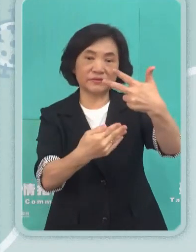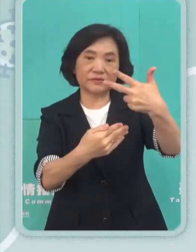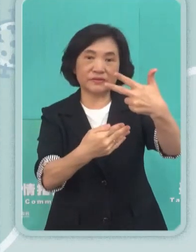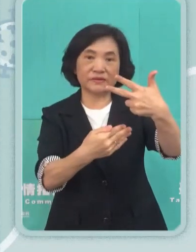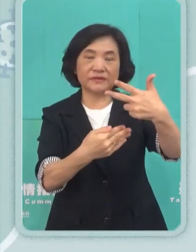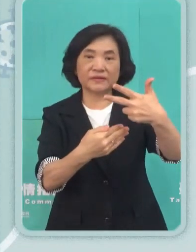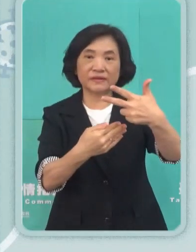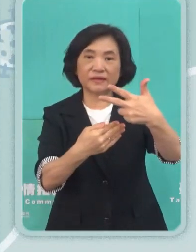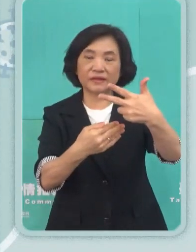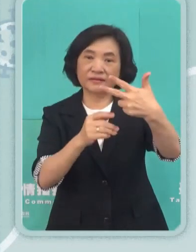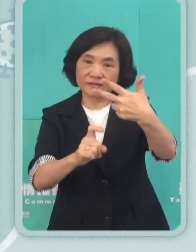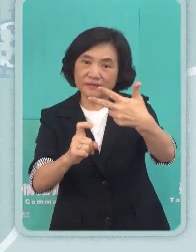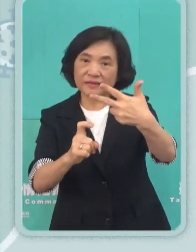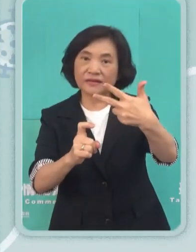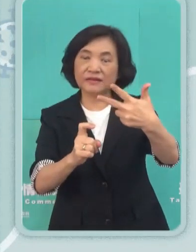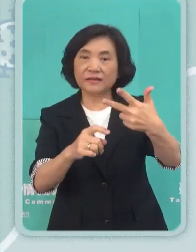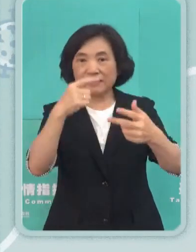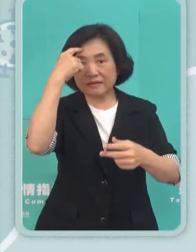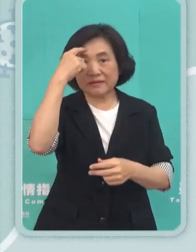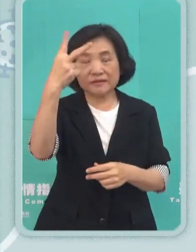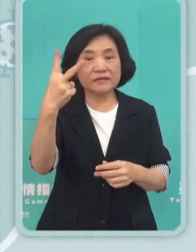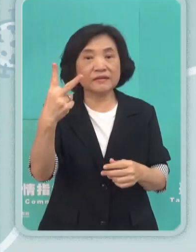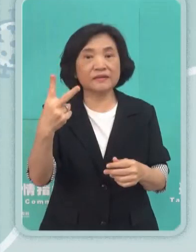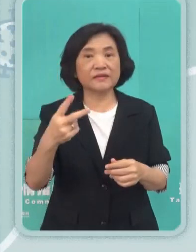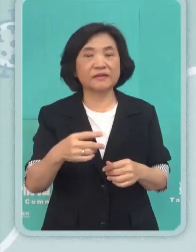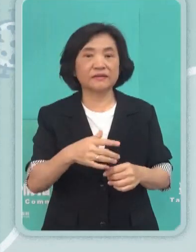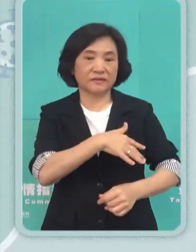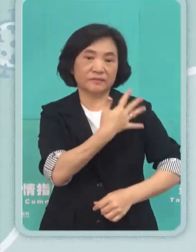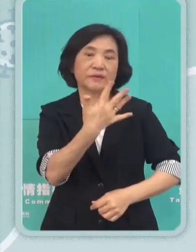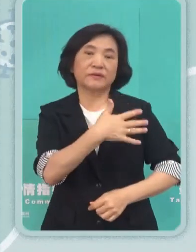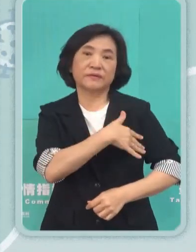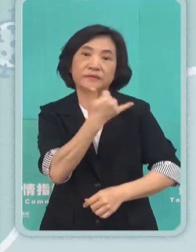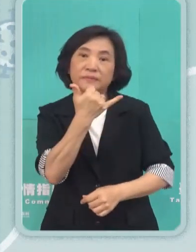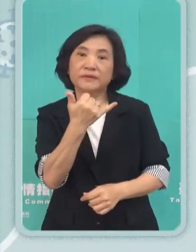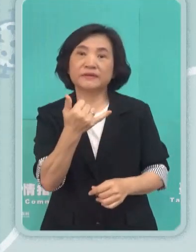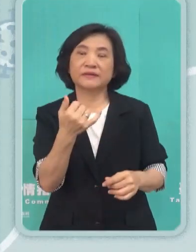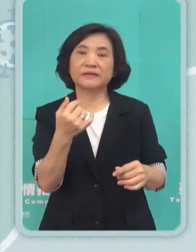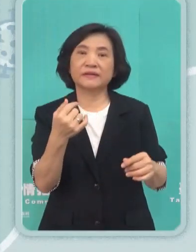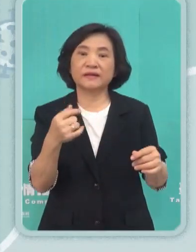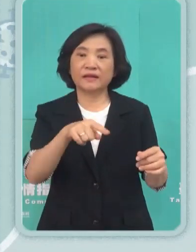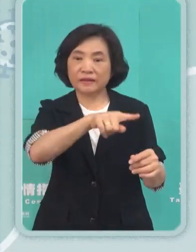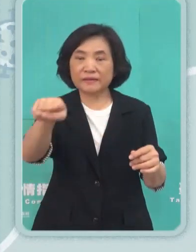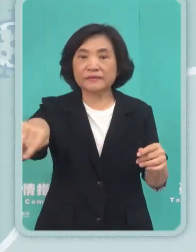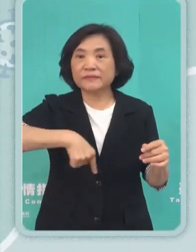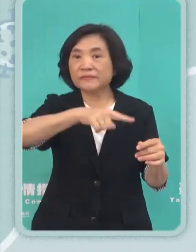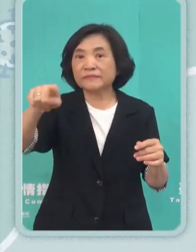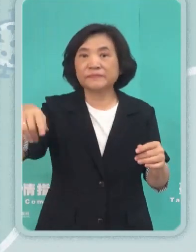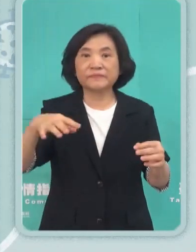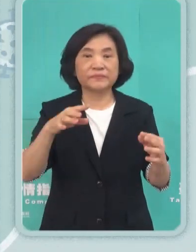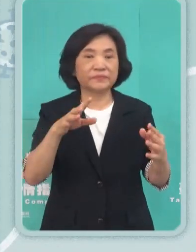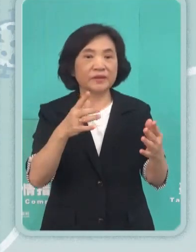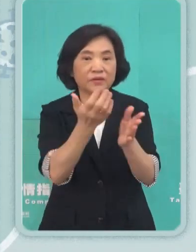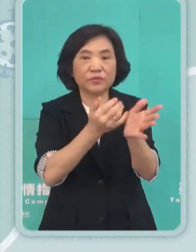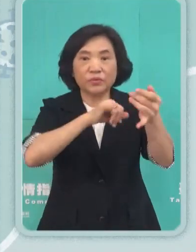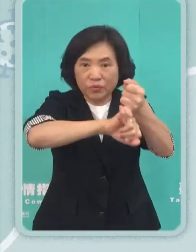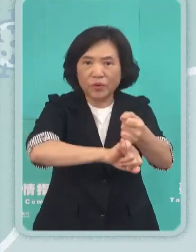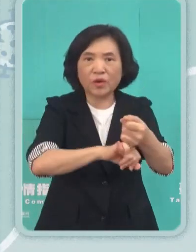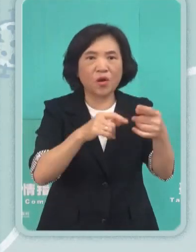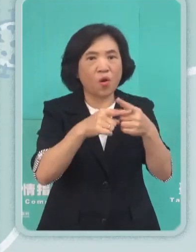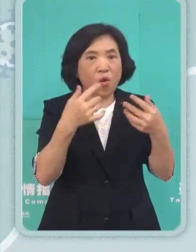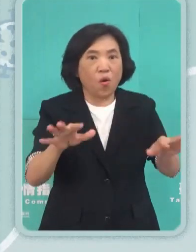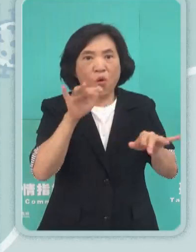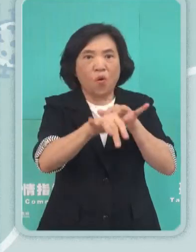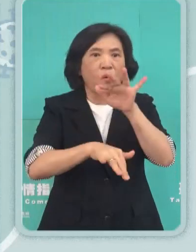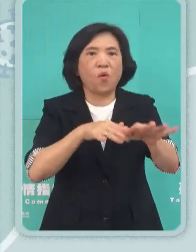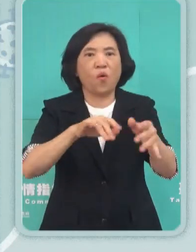跟7月10号呢，哦，两天五礼拜五、礼拜六一样，这个大家都已经预约相当多次，